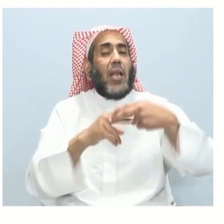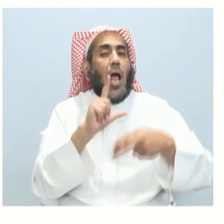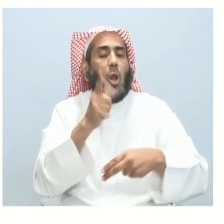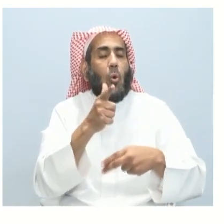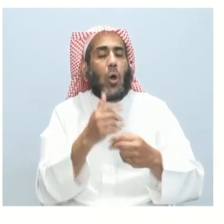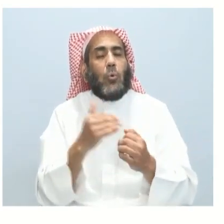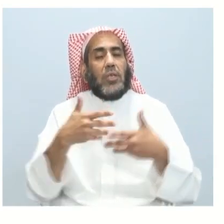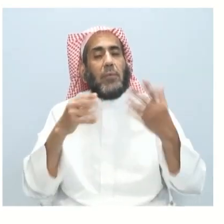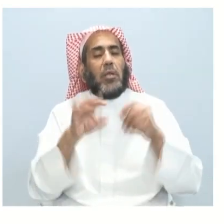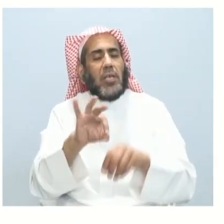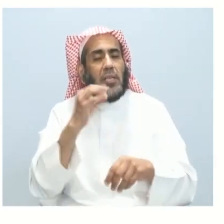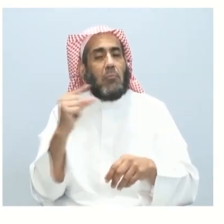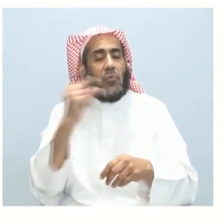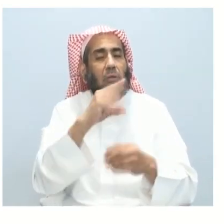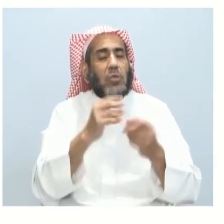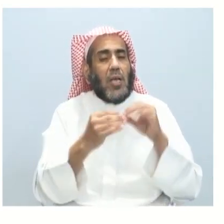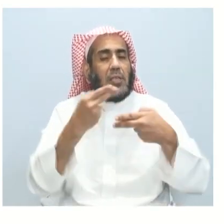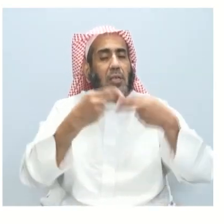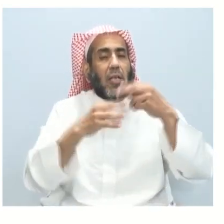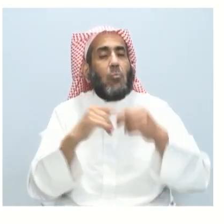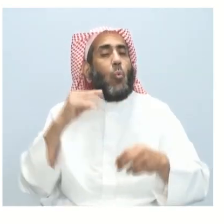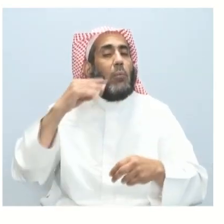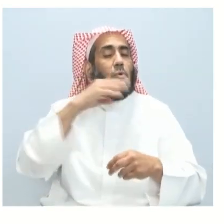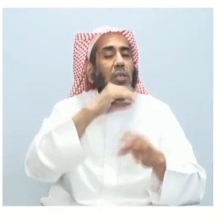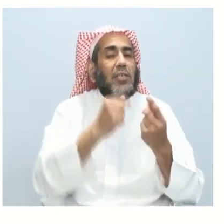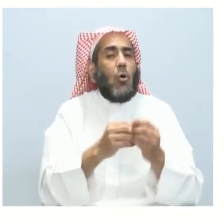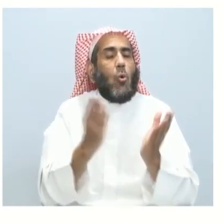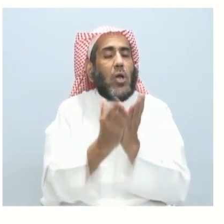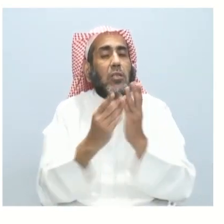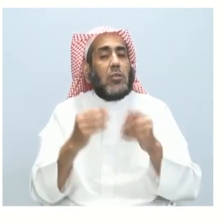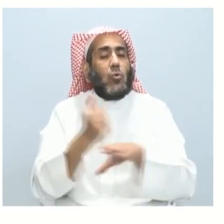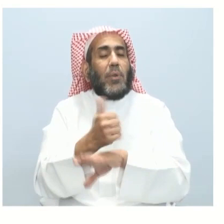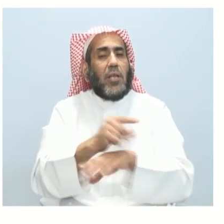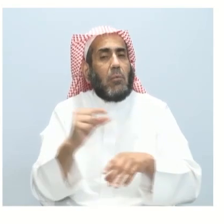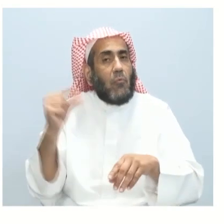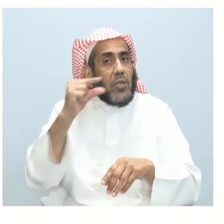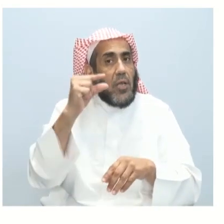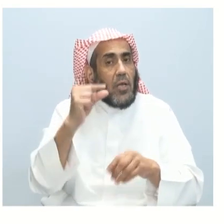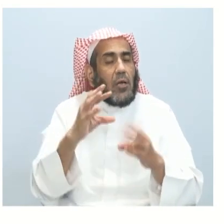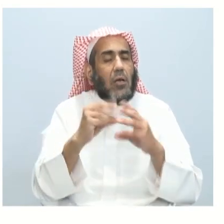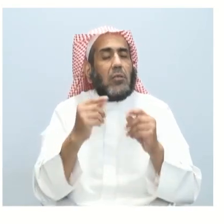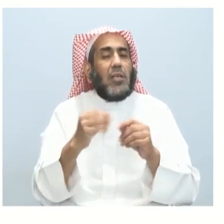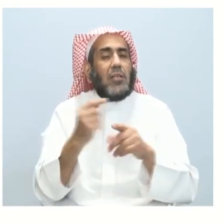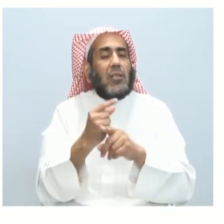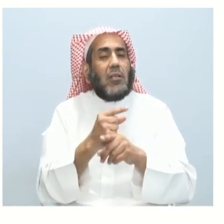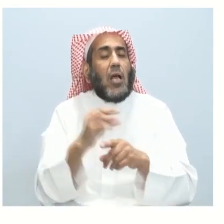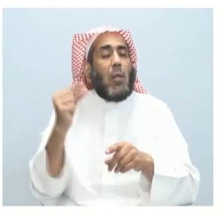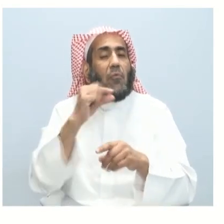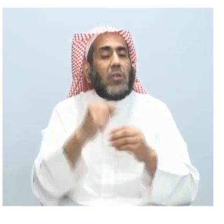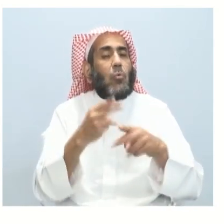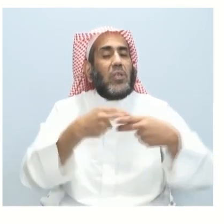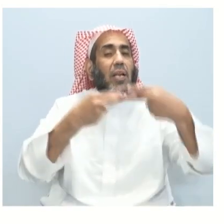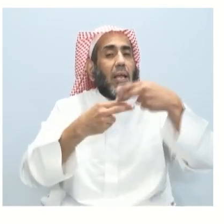للشعر من حيث اختيار المفردات وصياغه التراكيب وموسيقى الشعر ويدرس الاسلوب من حيث المفرده في تعريف الاسلوب المفردات